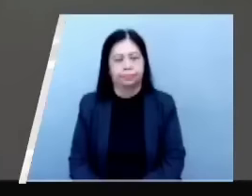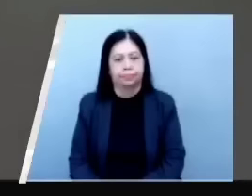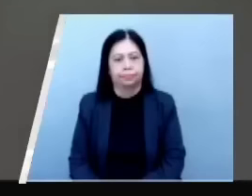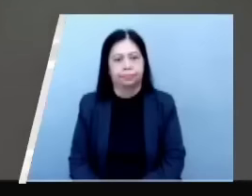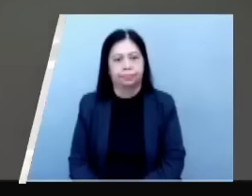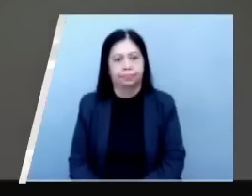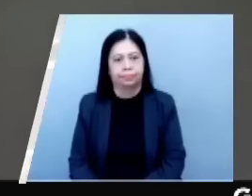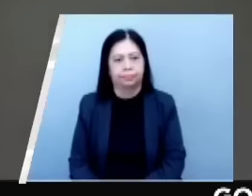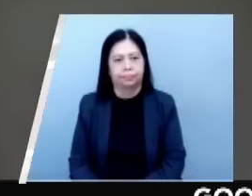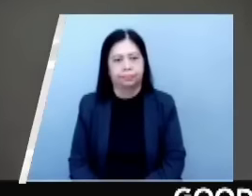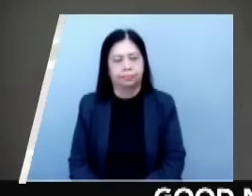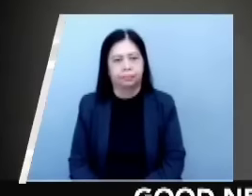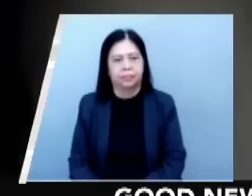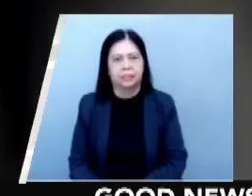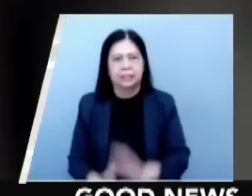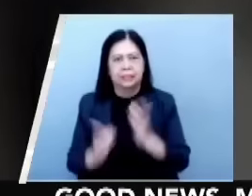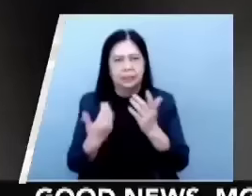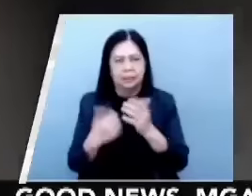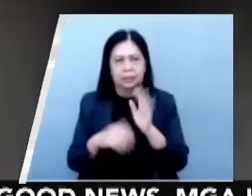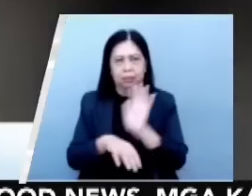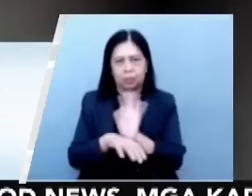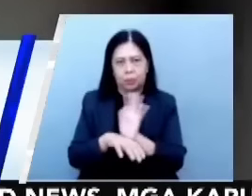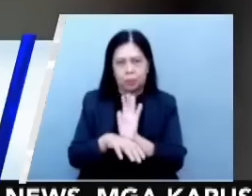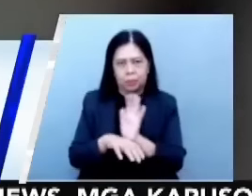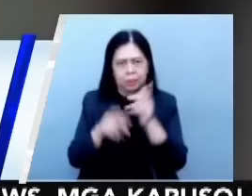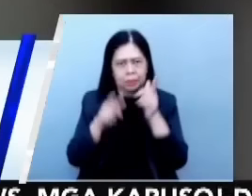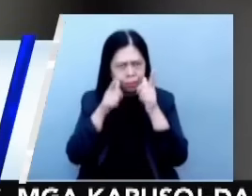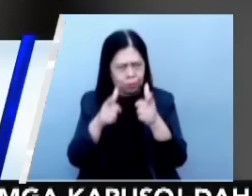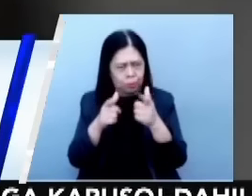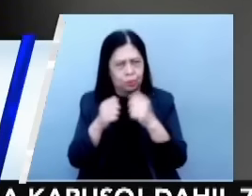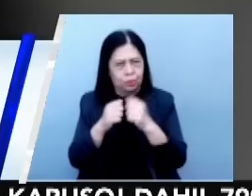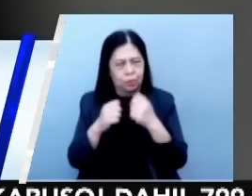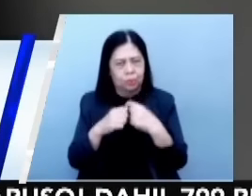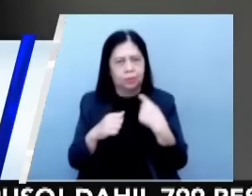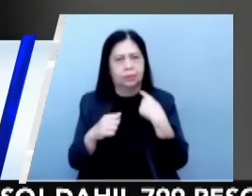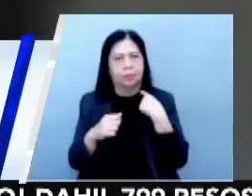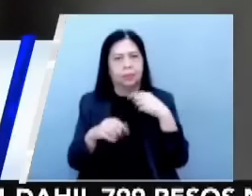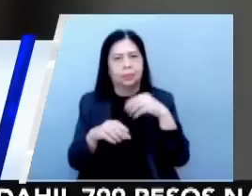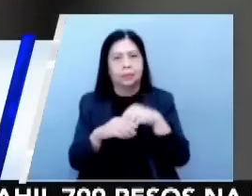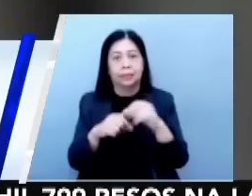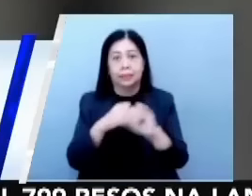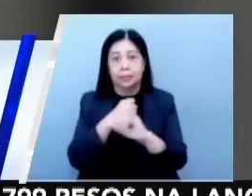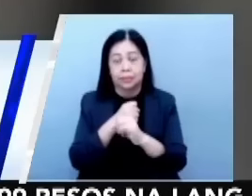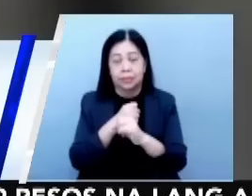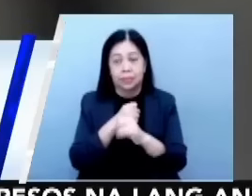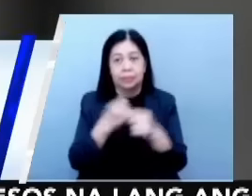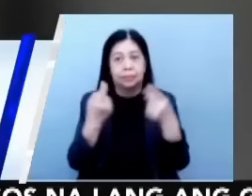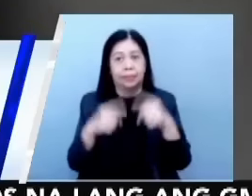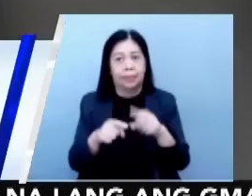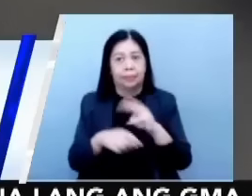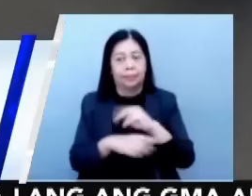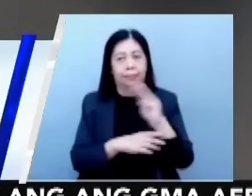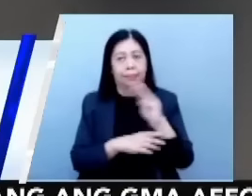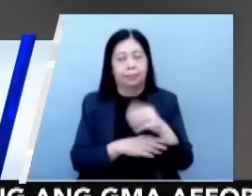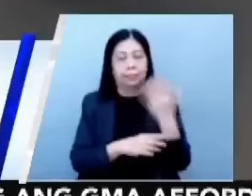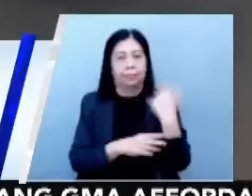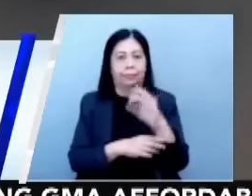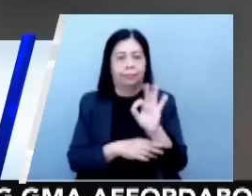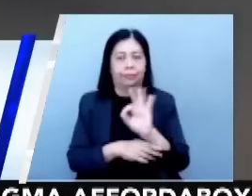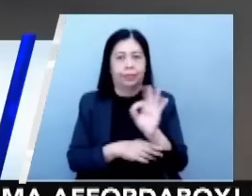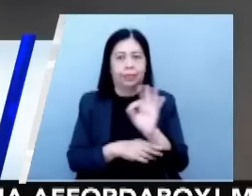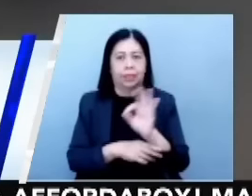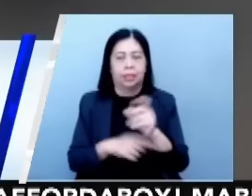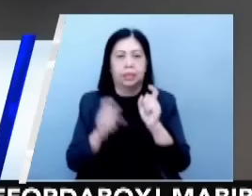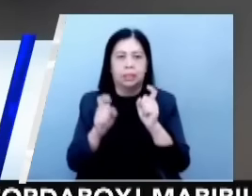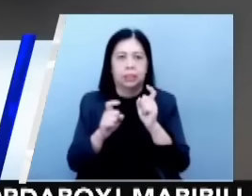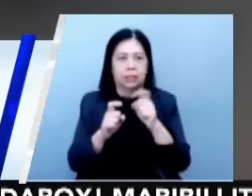Parang eksena lang sa pelikula ang insidenteng ito ng pang-hold up sa loob ng jeep na nangyari sa Maynila nitong Biyernes. Agad na palibutan ng mga